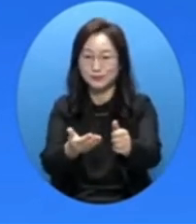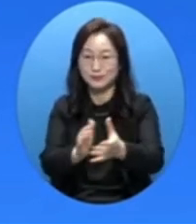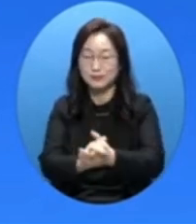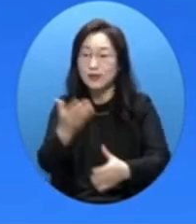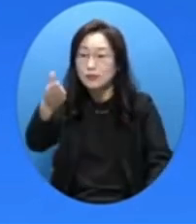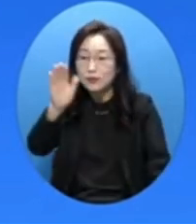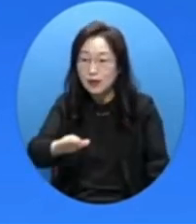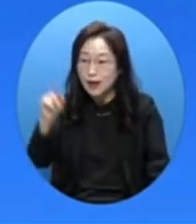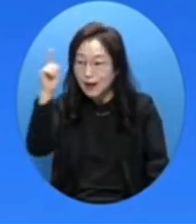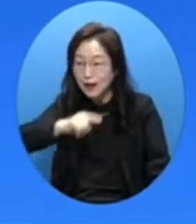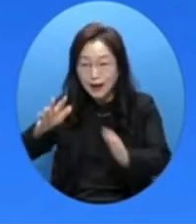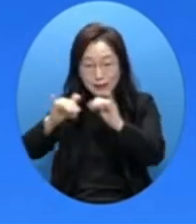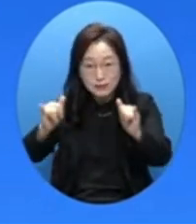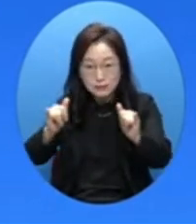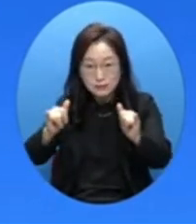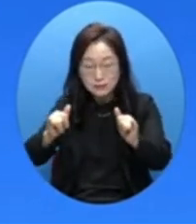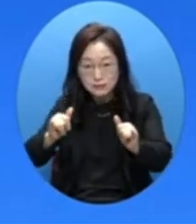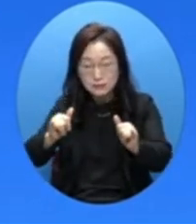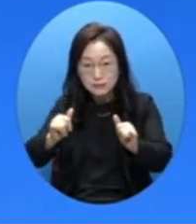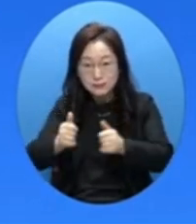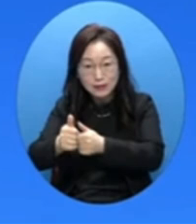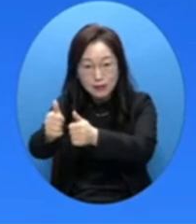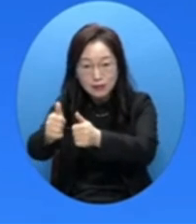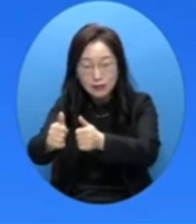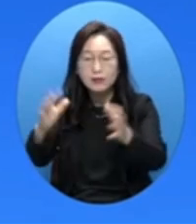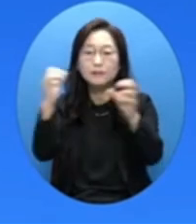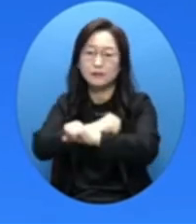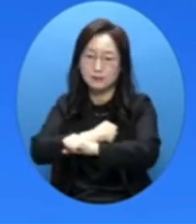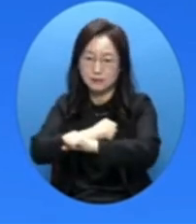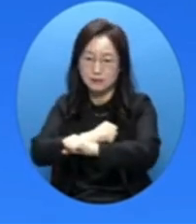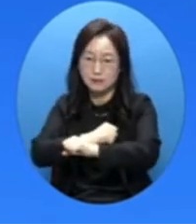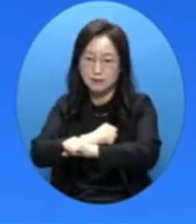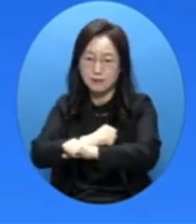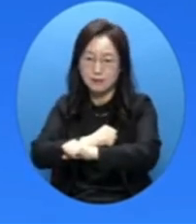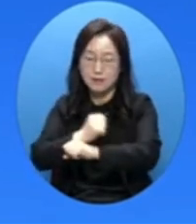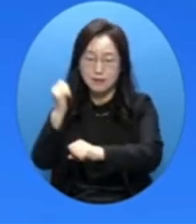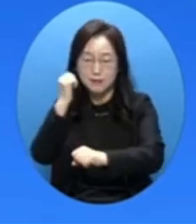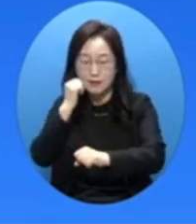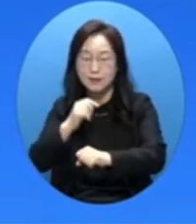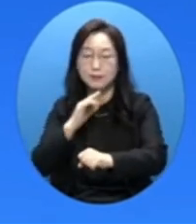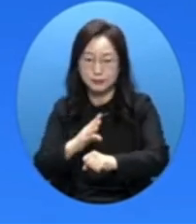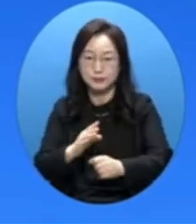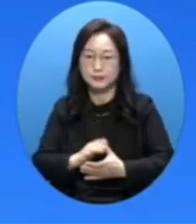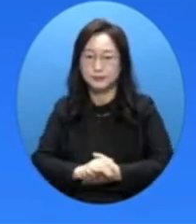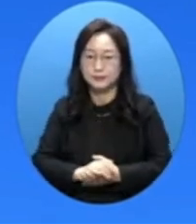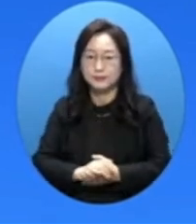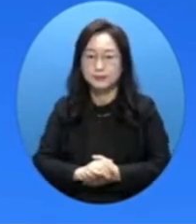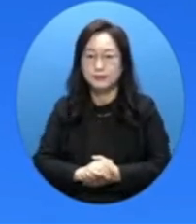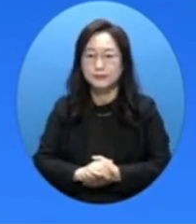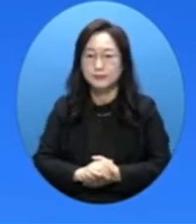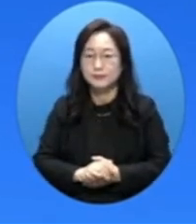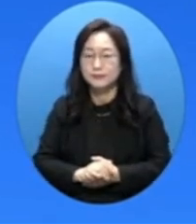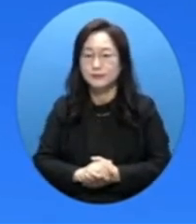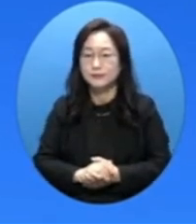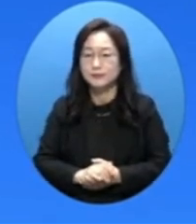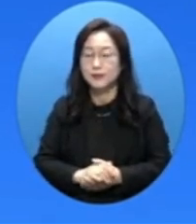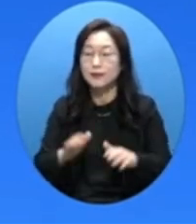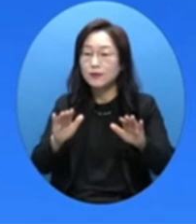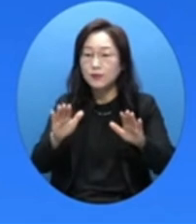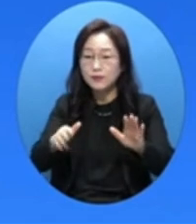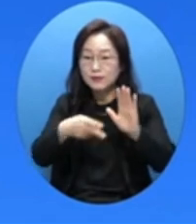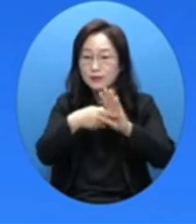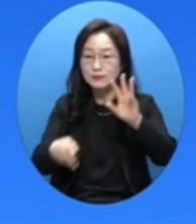그러나 악인의 길을 가면 결국은 그 길은 파멸의 길이요 멸망의 길이라는 것을 잊지 말아야 합니다. 오늘